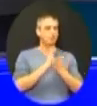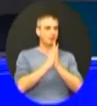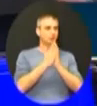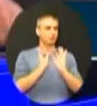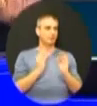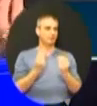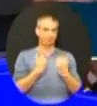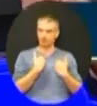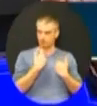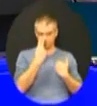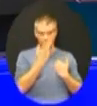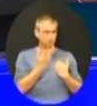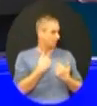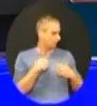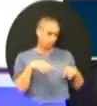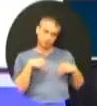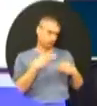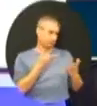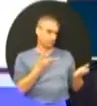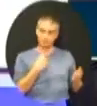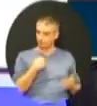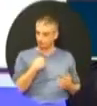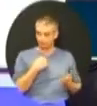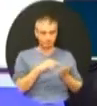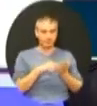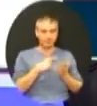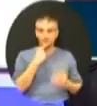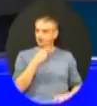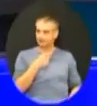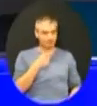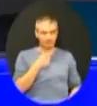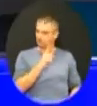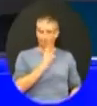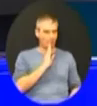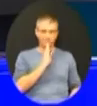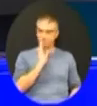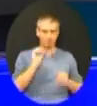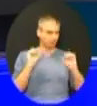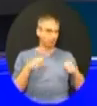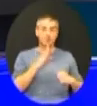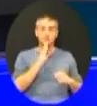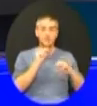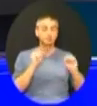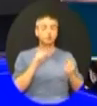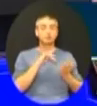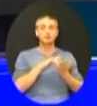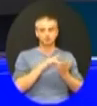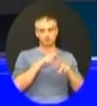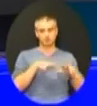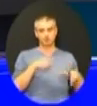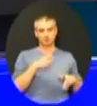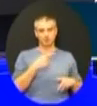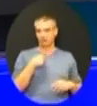פה באמת דברים תראה אנחנו רואים אנחנו הולכים ולכן א אומר זה זה לא לא זאת בעית המשילות בעית המשילות נמצאת במצב